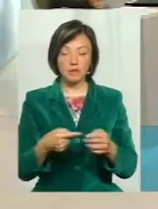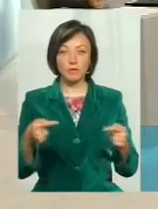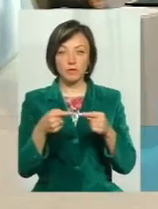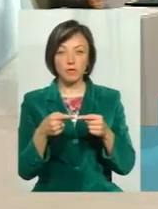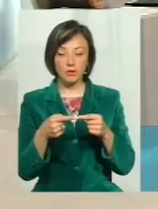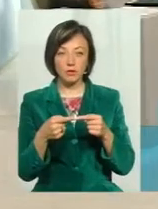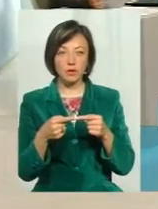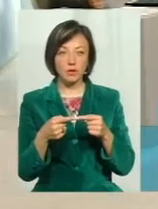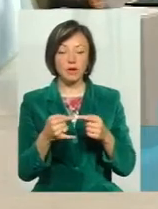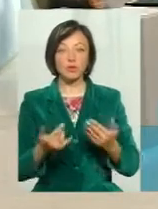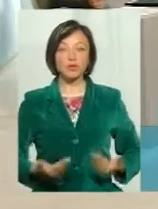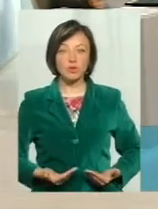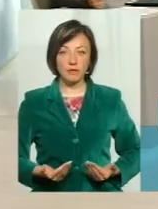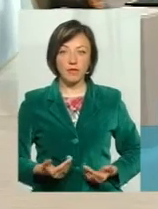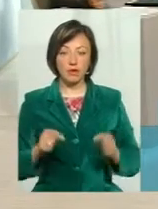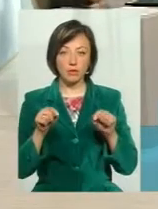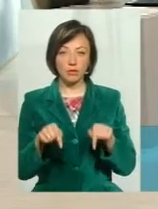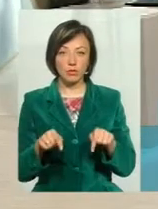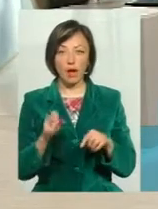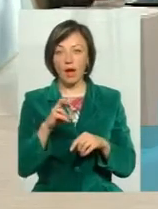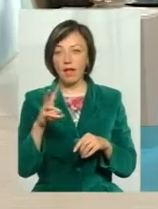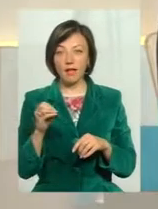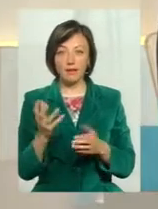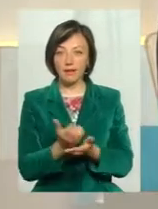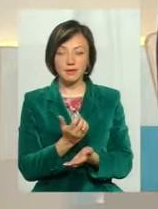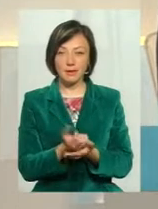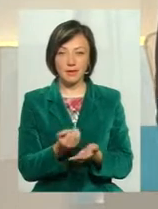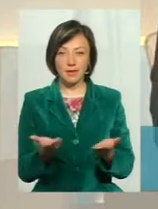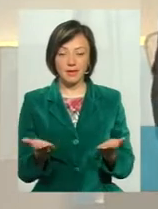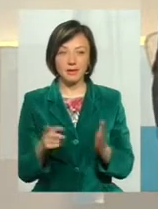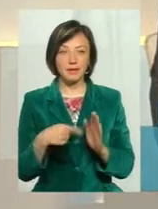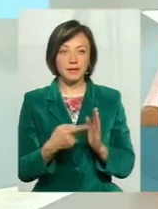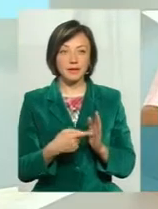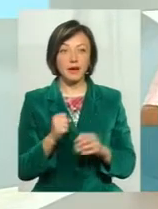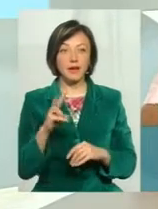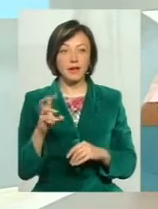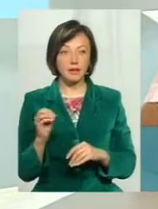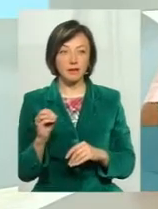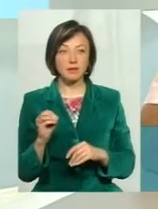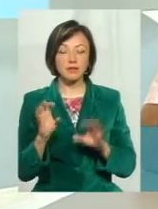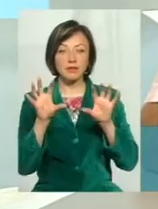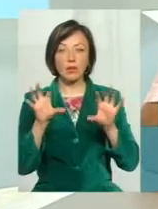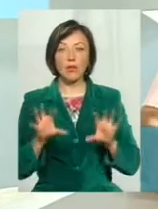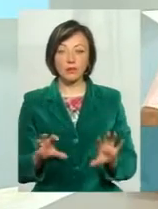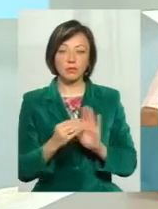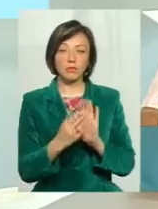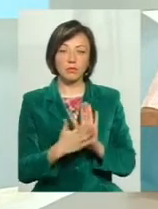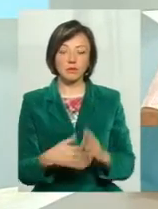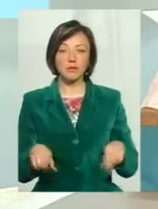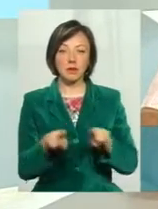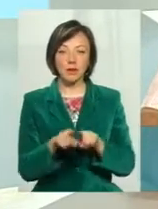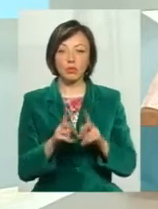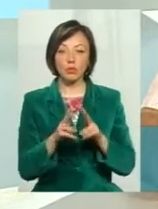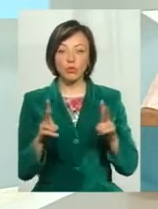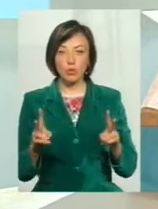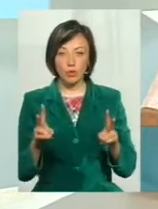вона і проживає тут. Але ж не заробляє? Не заробляє, але законодавець на сьогоднішній день передбачив, що для